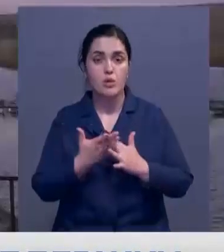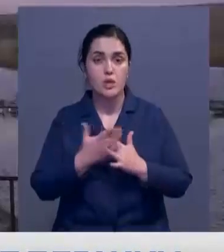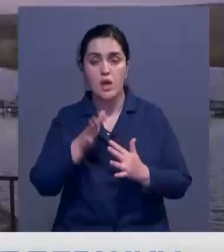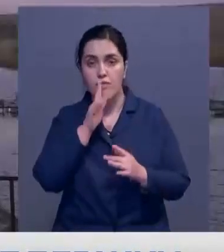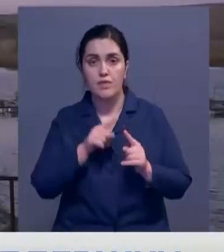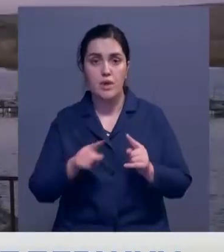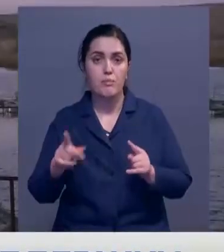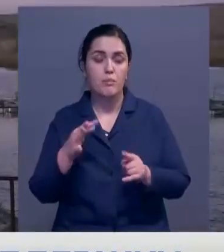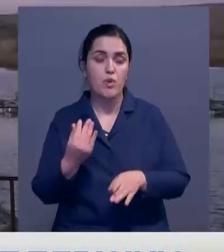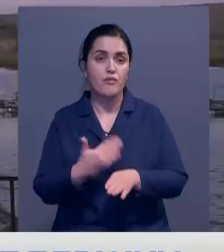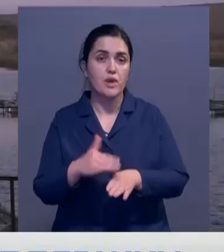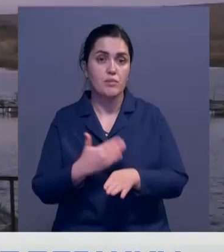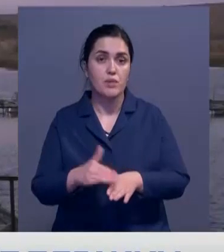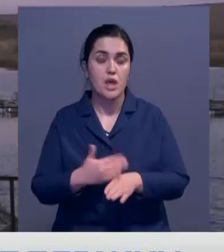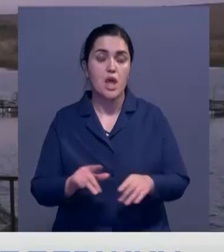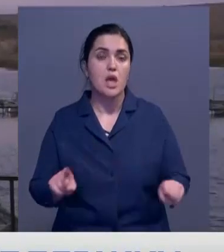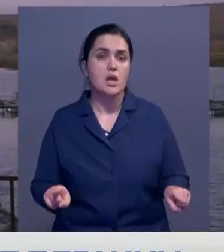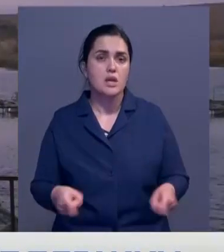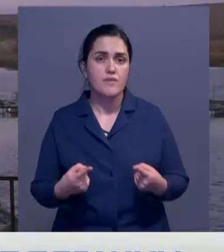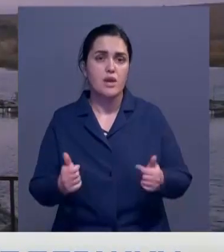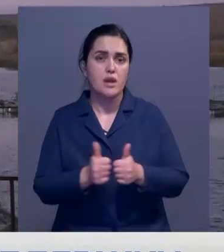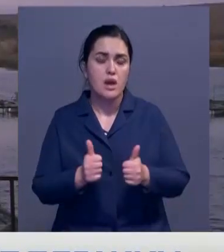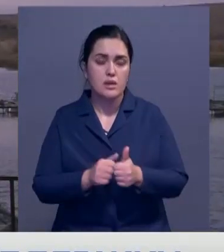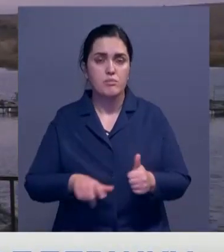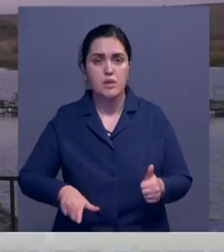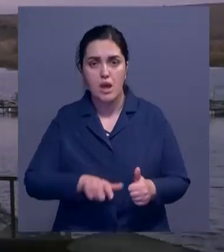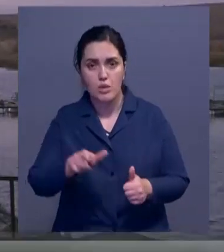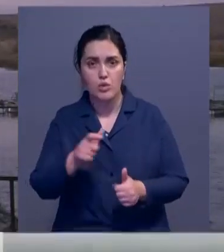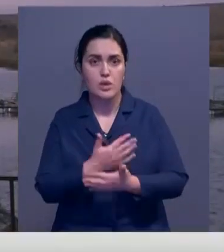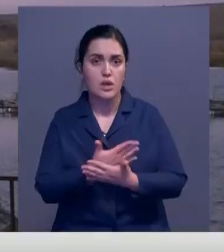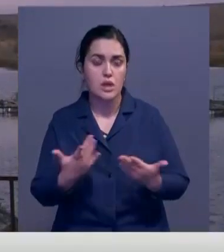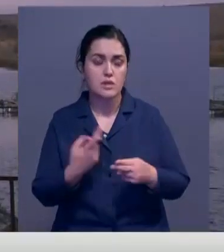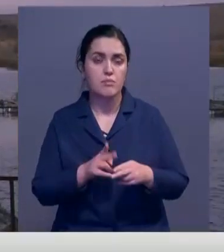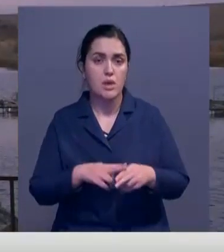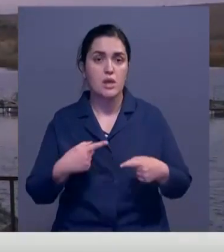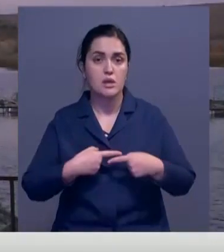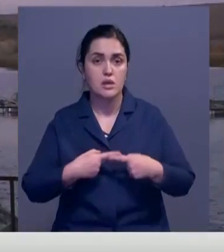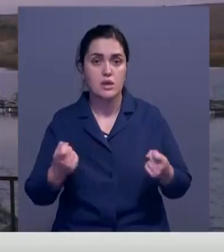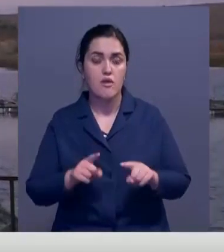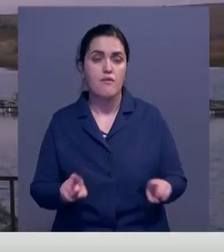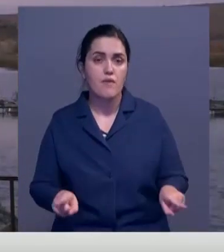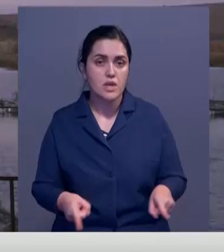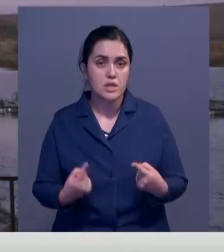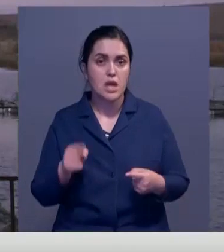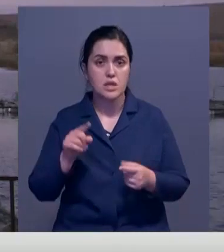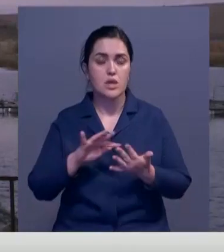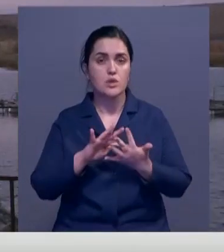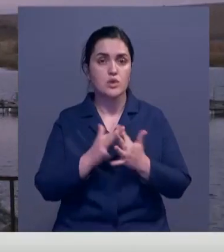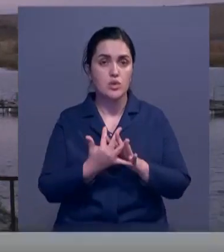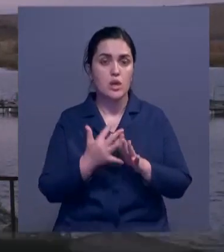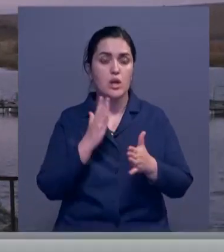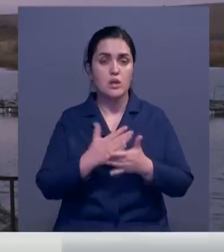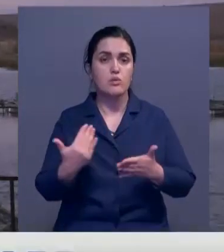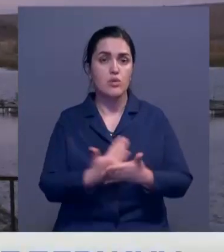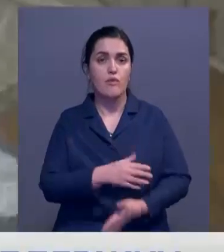выплатам. Развивается и инфраструктура вокруг сельхозтоваропроизводителей. Это возрождаются те села, появляются